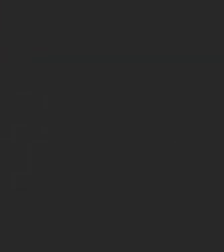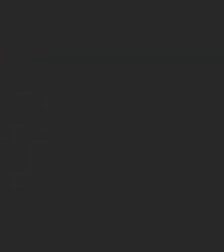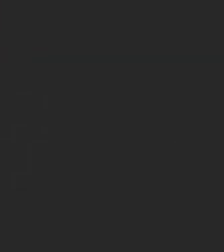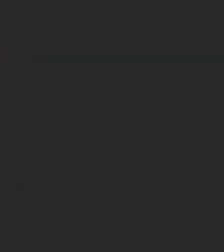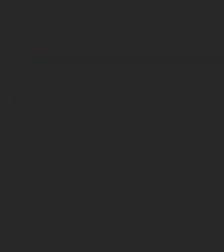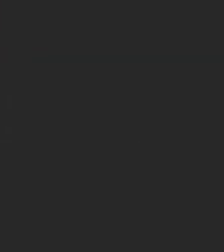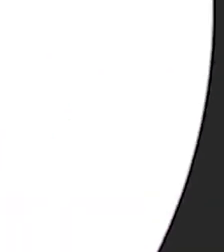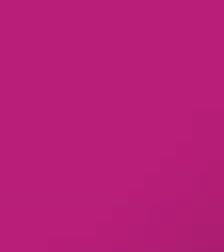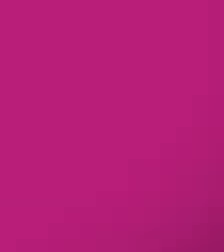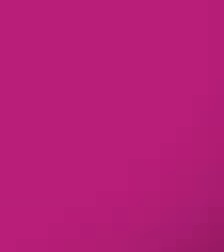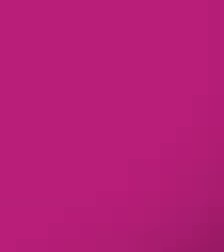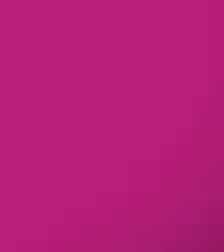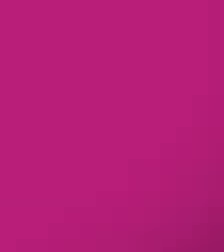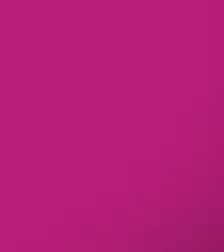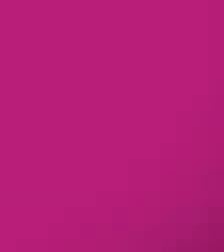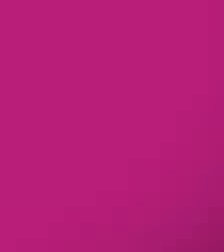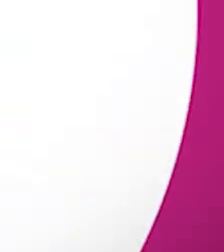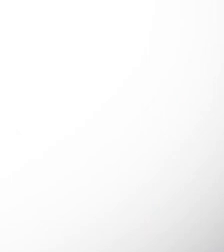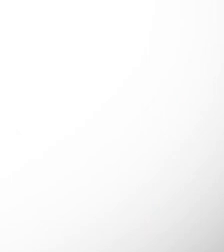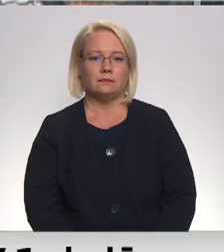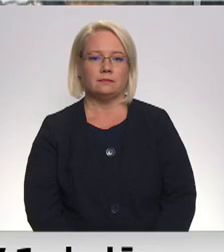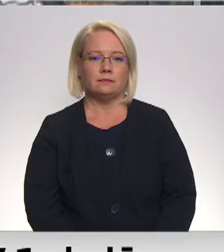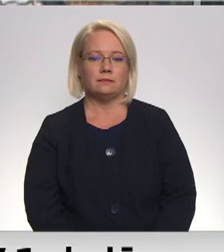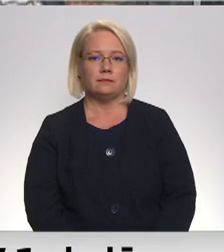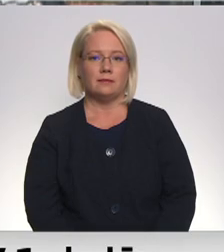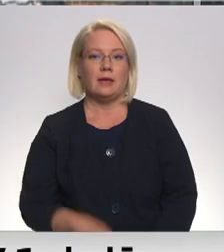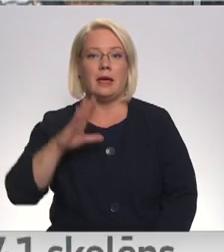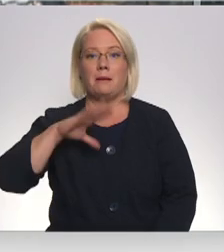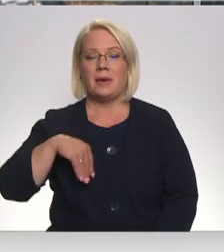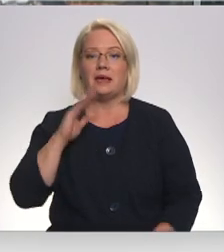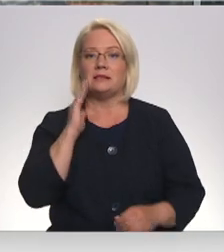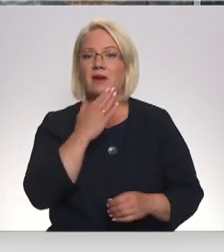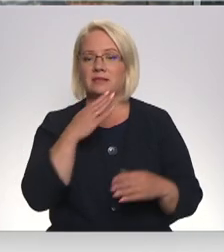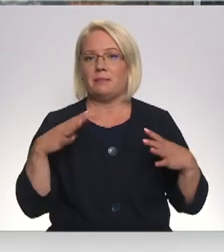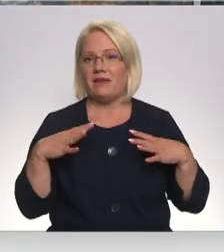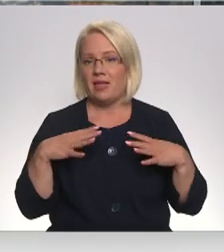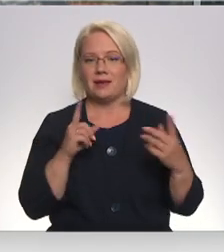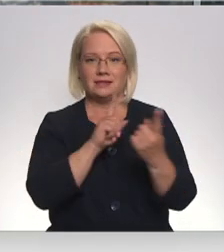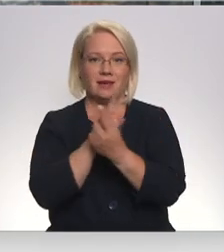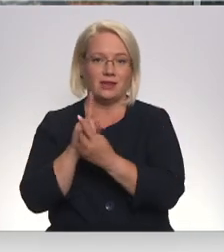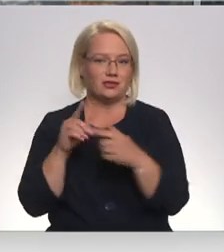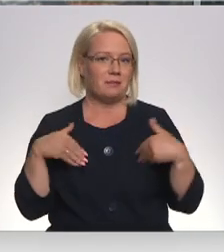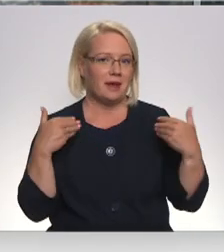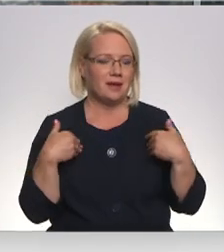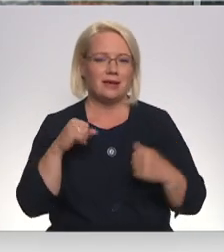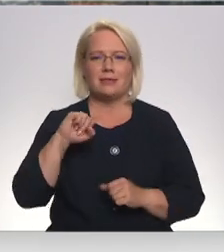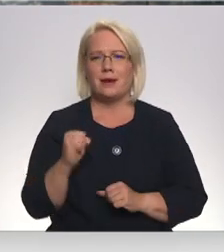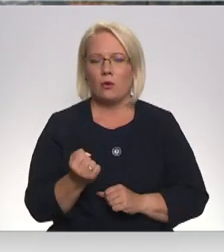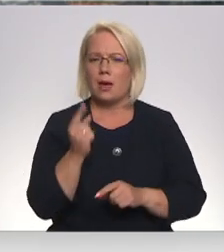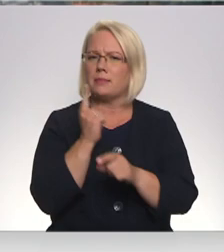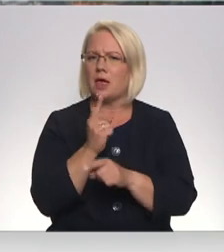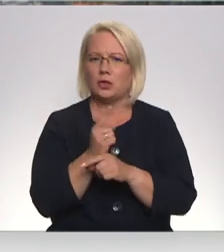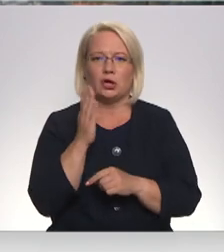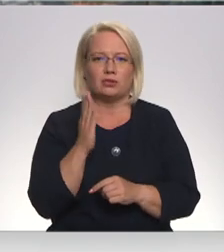Re, viss ēters ir te! Pēc vasaras brīvlaika satikšanās prieks ar draugiem nedrīkst